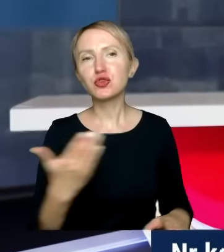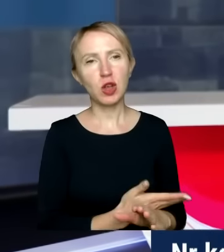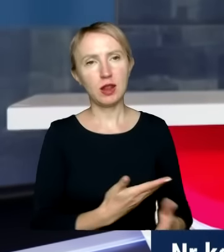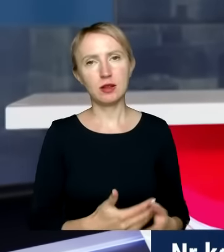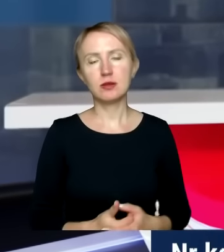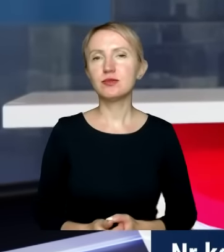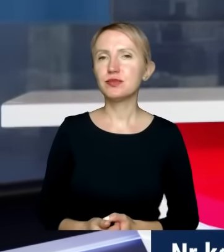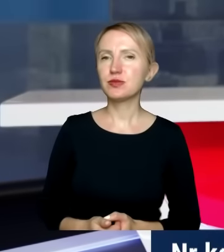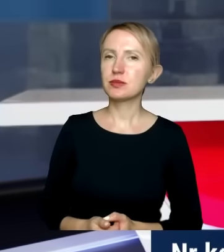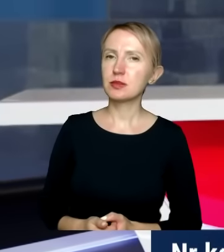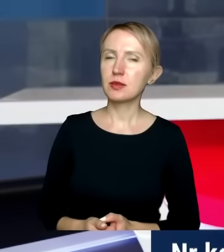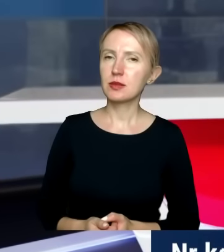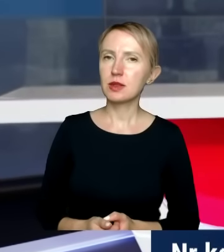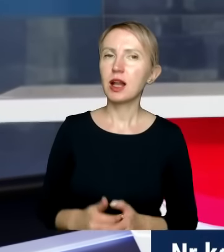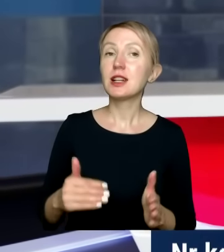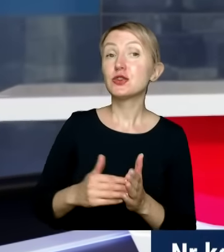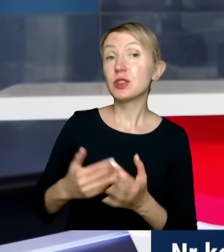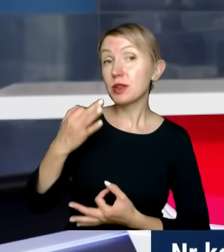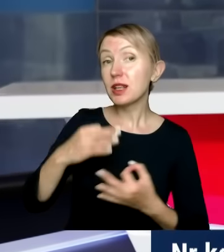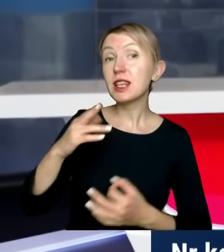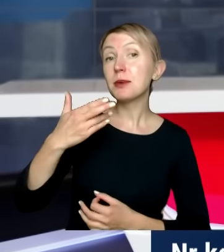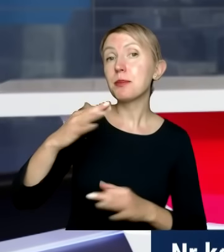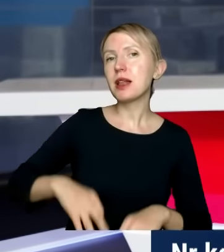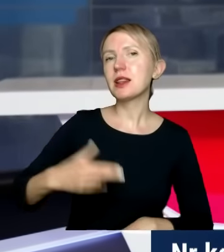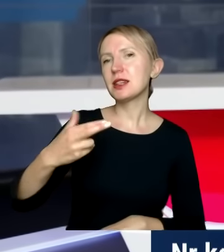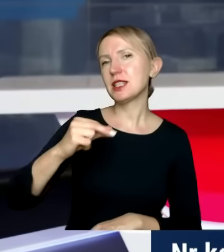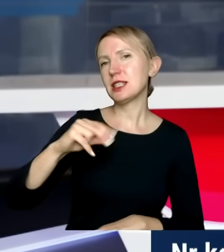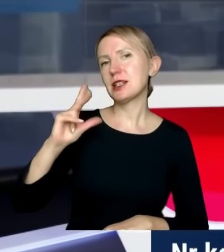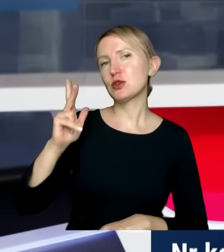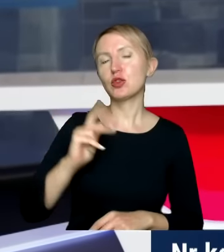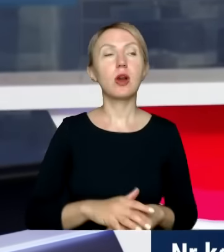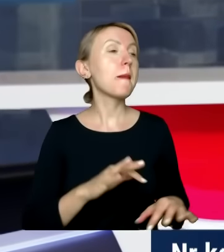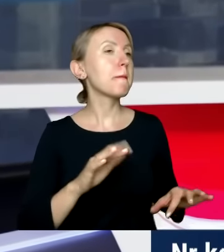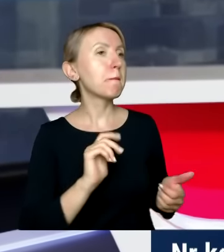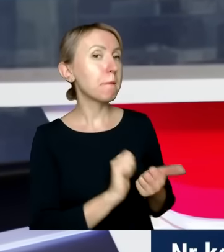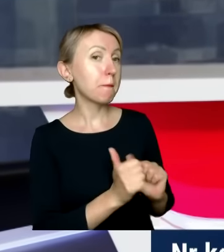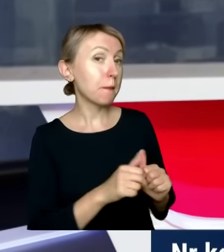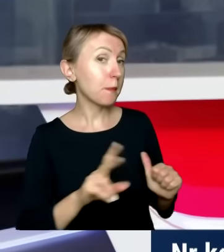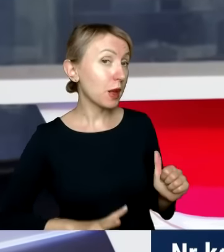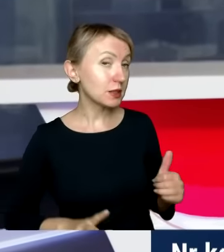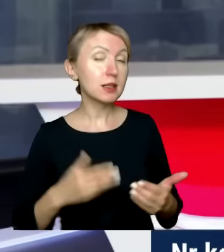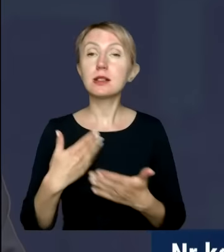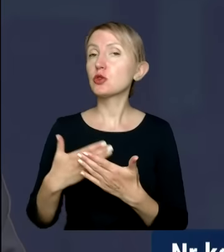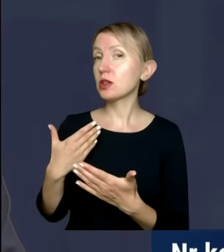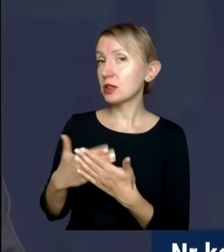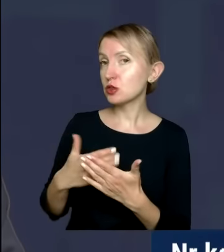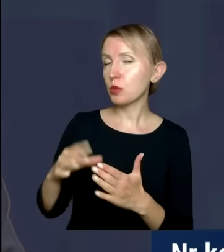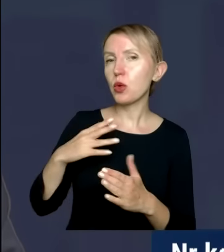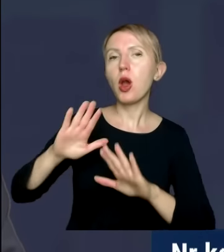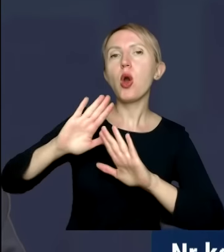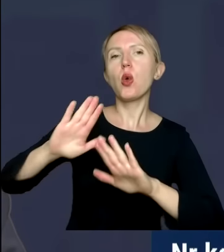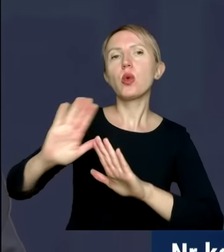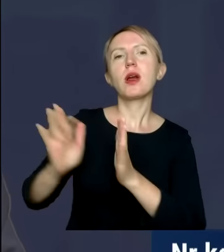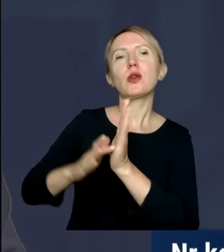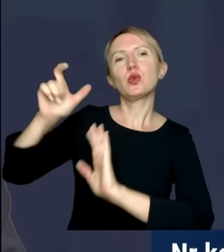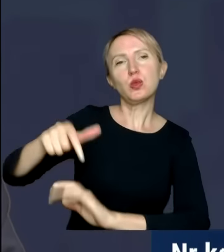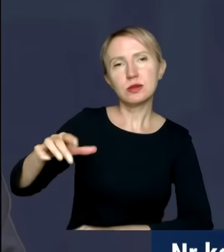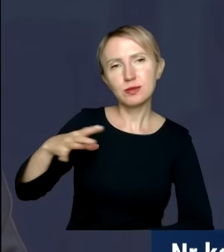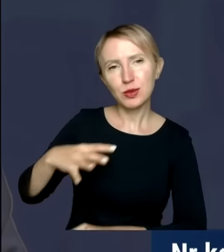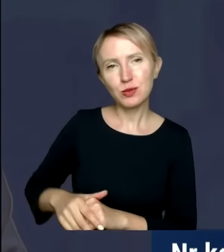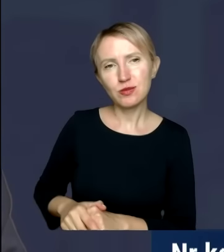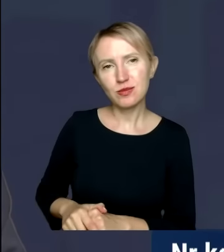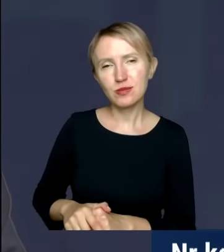jest trzeba zadać sobie pytanie Kim jest pan nitras pan No ministrem sportu Dlaczego by został ministrem sportu dlatego że był ochroniarzem Donalda Tuska